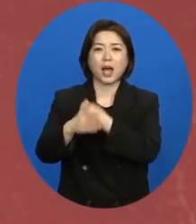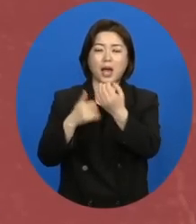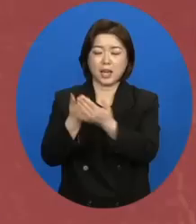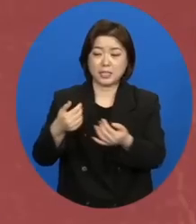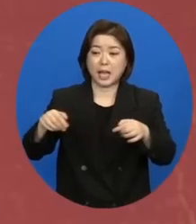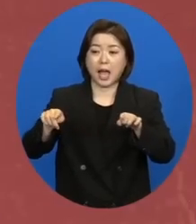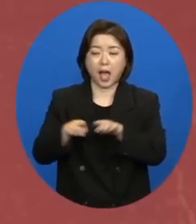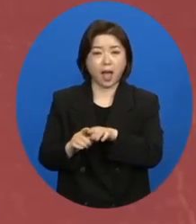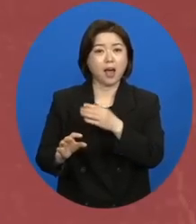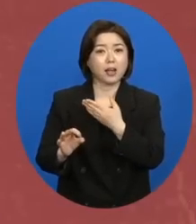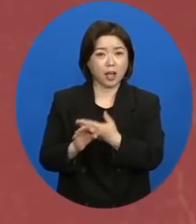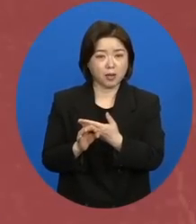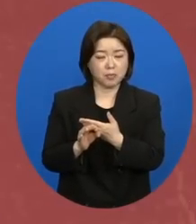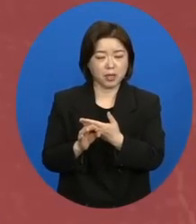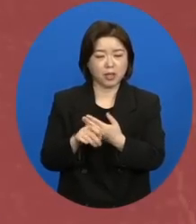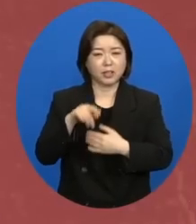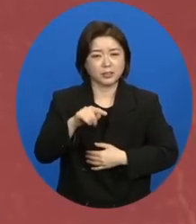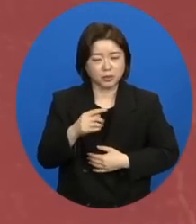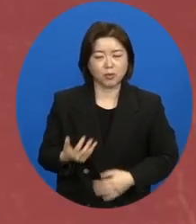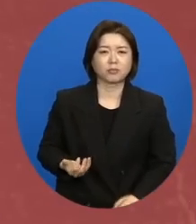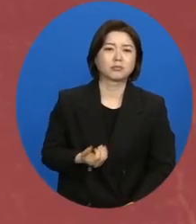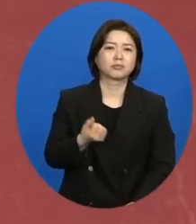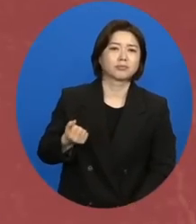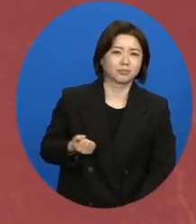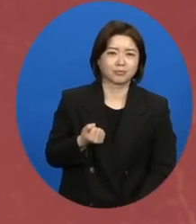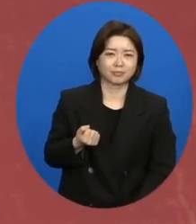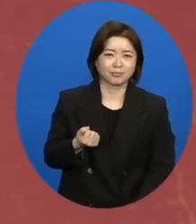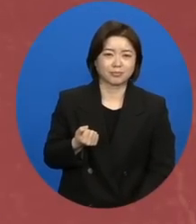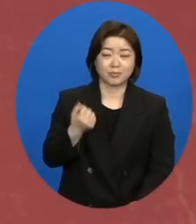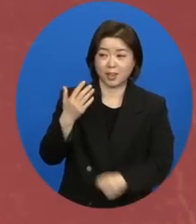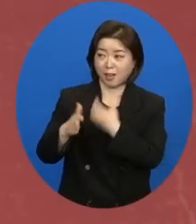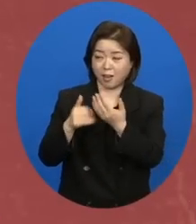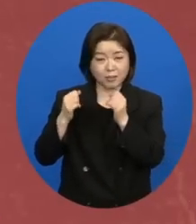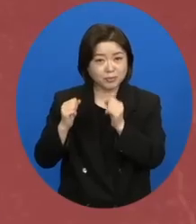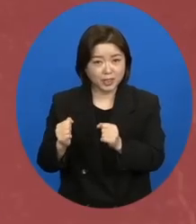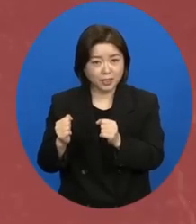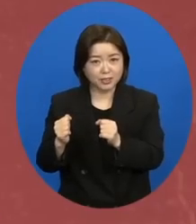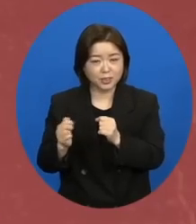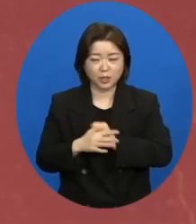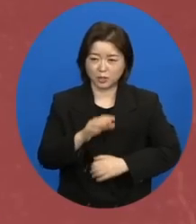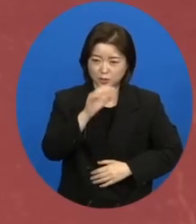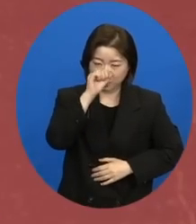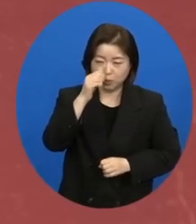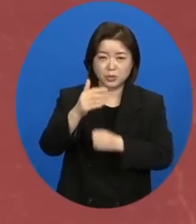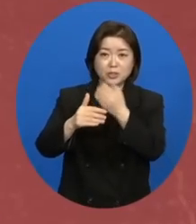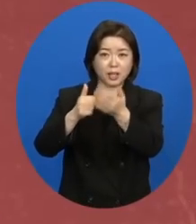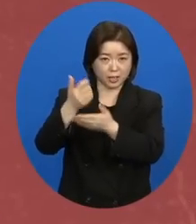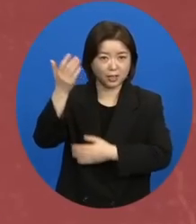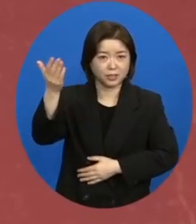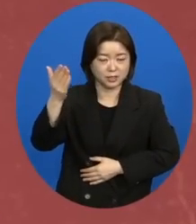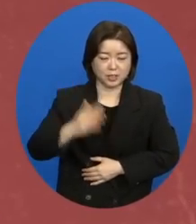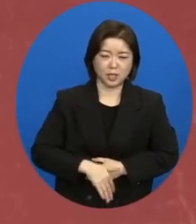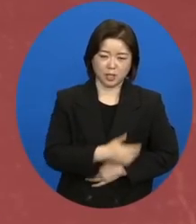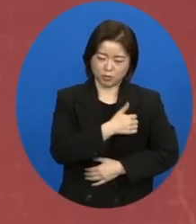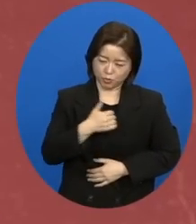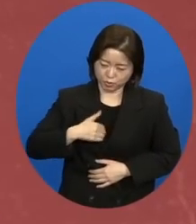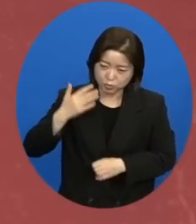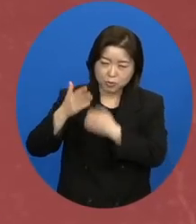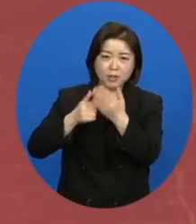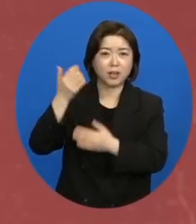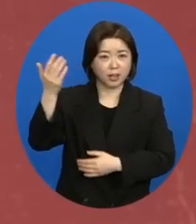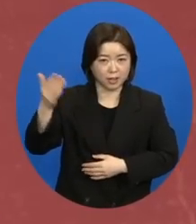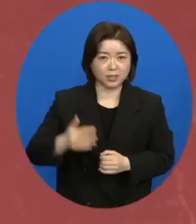함께하면 누려야 돼요. 하나님이 계시는데 좋으신 하나님이시죠? 풍성하신